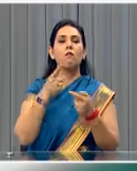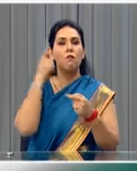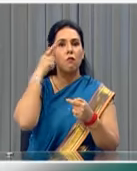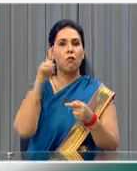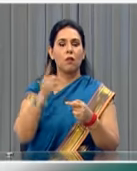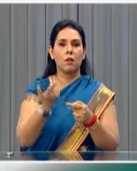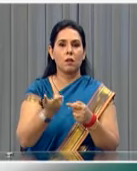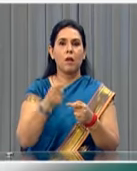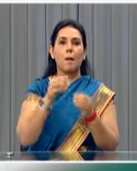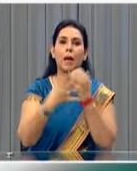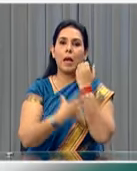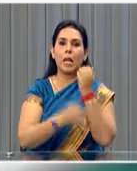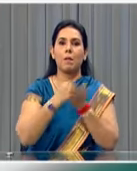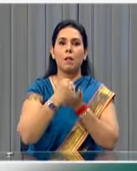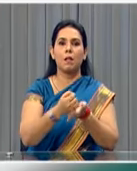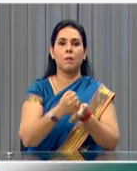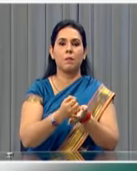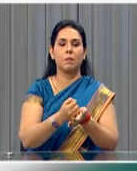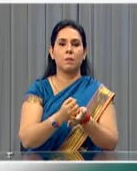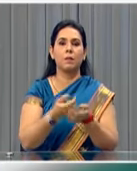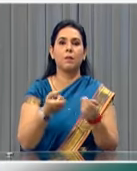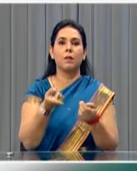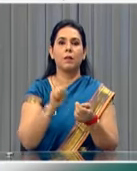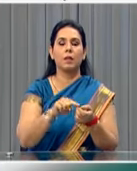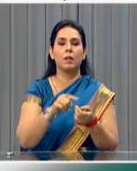लिए होनी चाहिए। और इसलिए